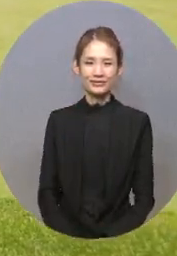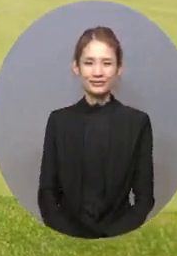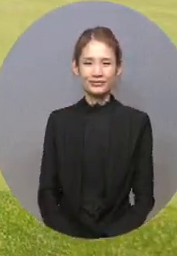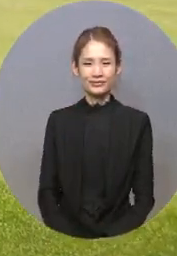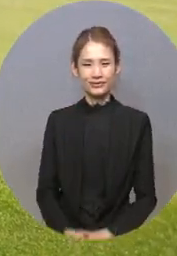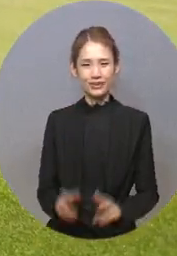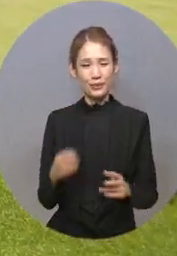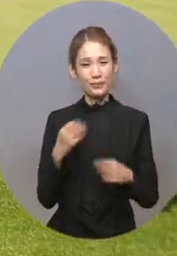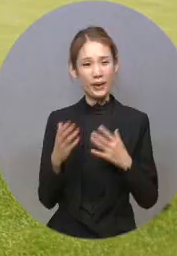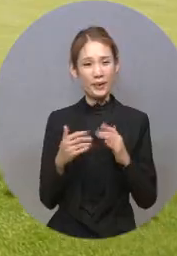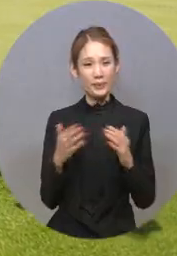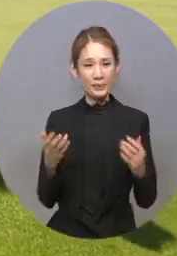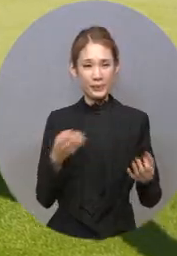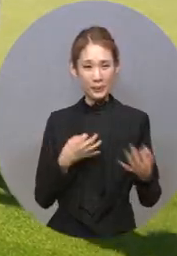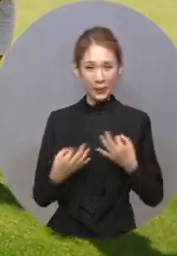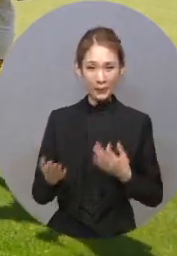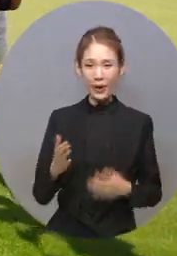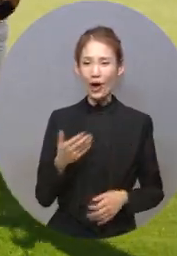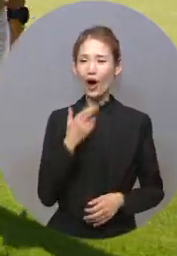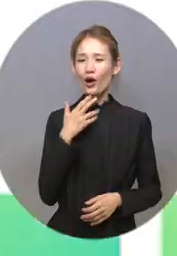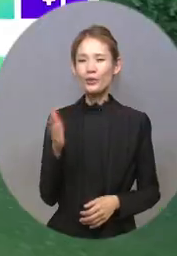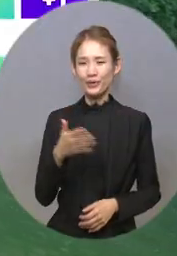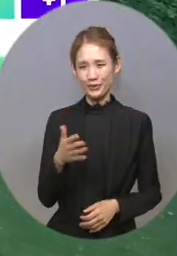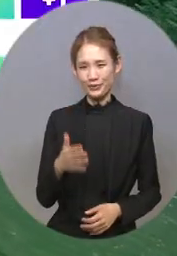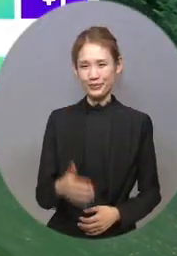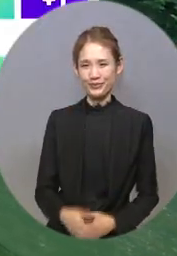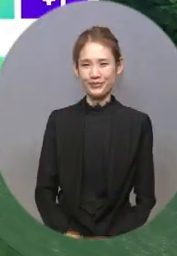사람이 있습니까? 없습니다. 없어, 없어. 없어, 네. 없어. 없어.